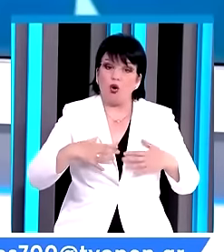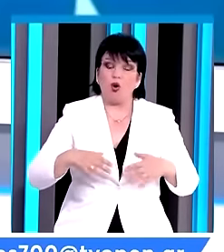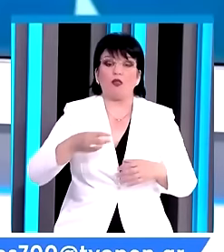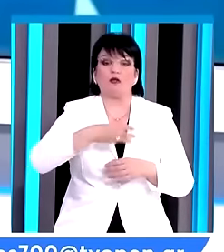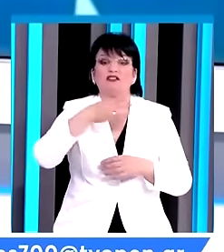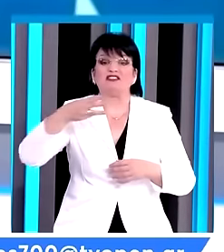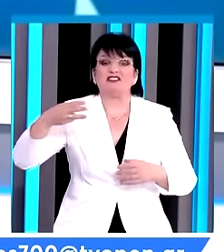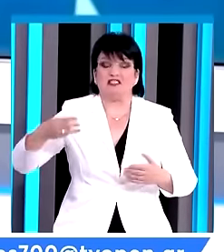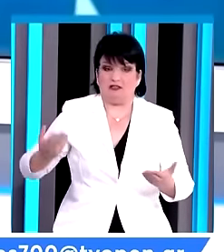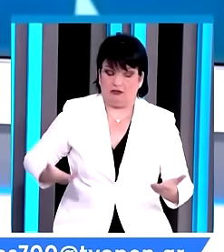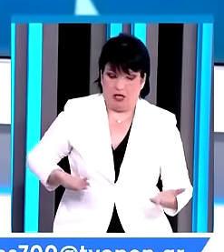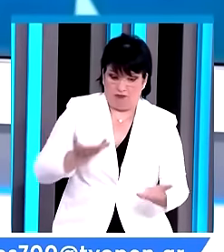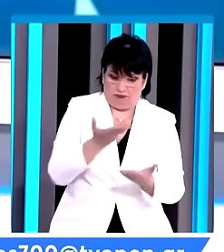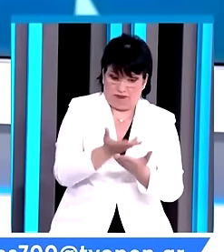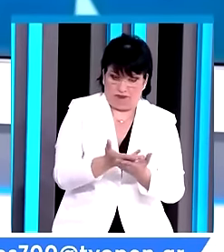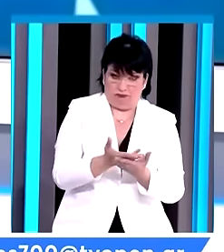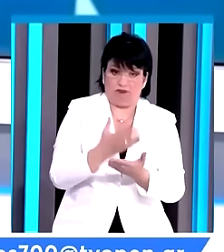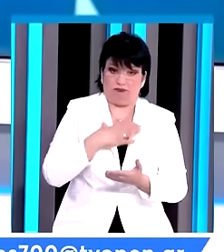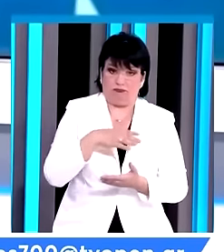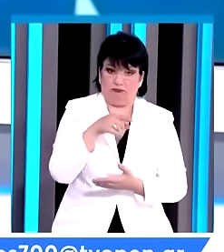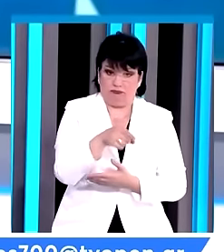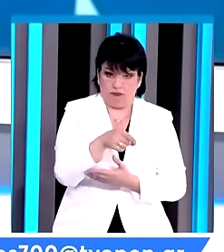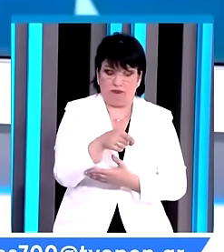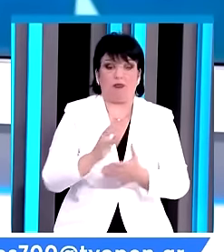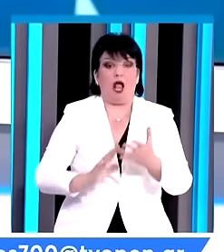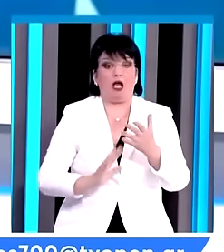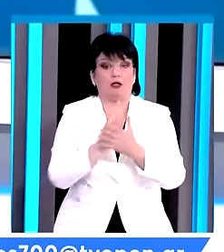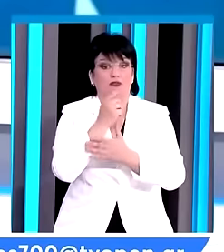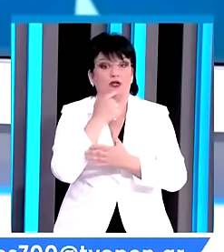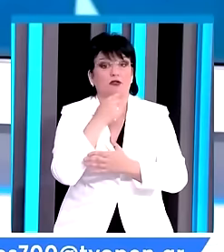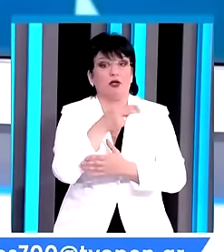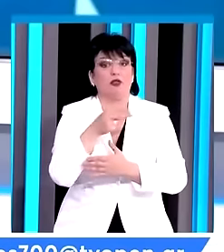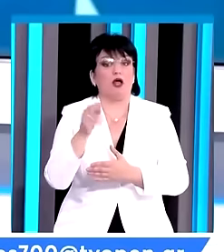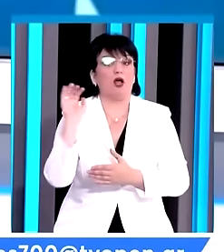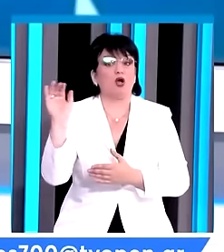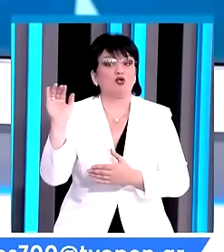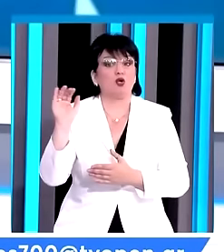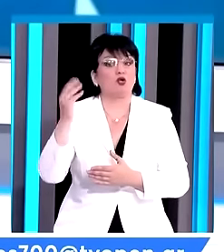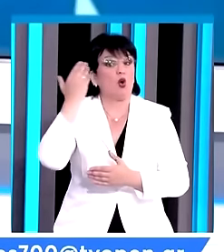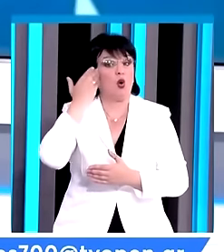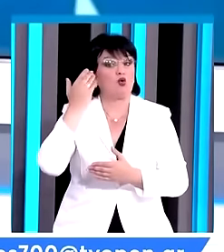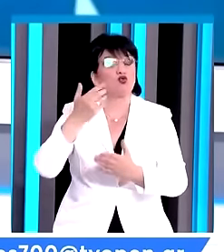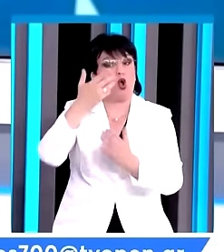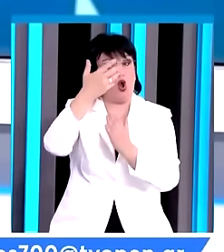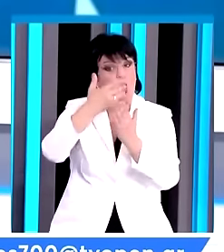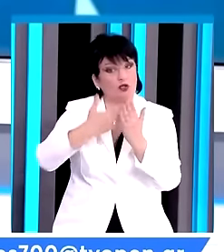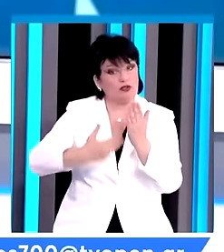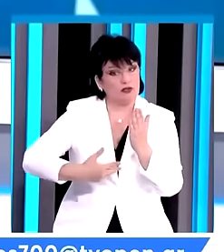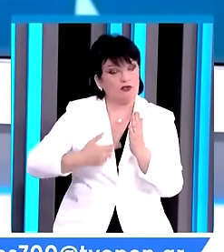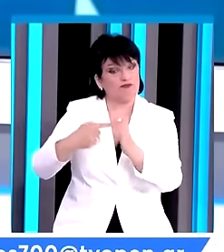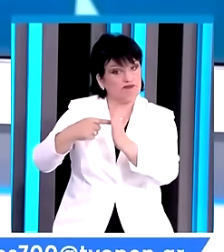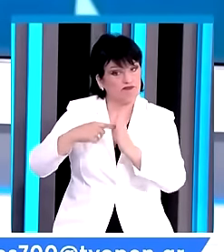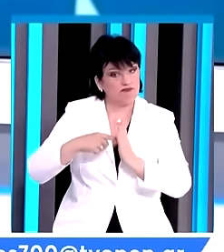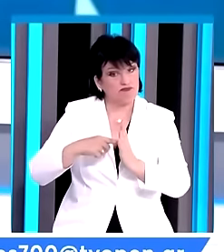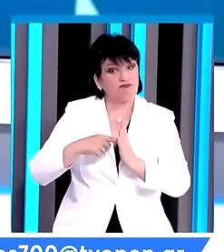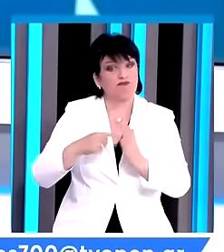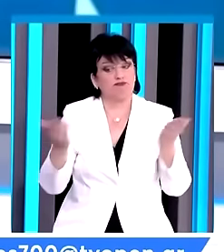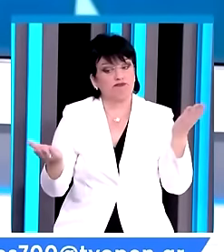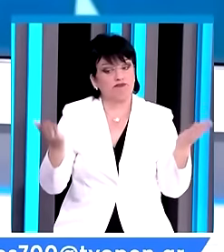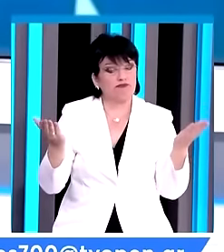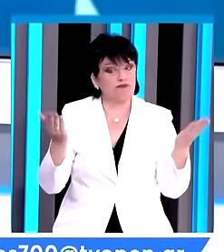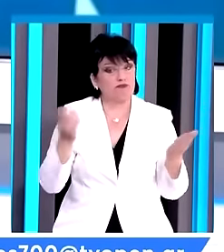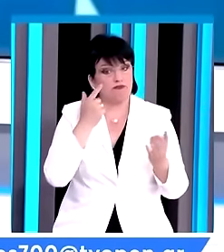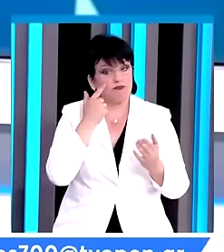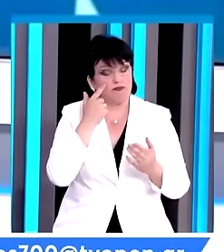ΣΥΡΙΖΑ στα πλαίσια μιας προημερησίας συζήτησης. Mm-hmm. Έχω ζητήσει κοστολόγηση από το Γενικό Λογιστήριο του Κράτους, να δούμε πόσο στοιχίζουν αυτά που